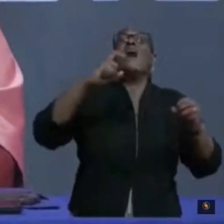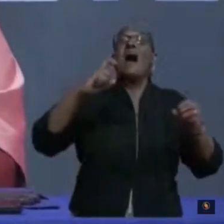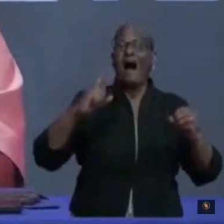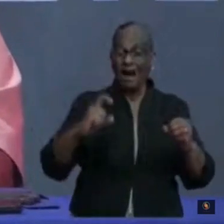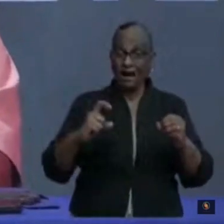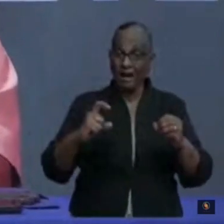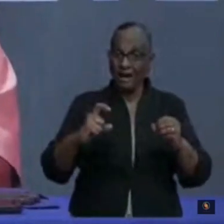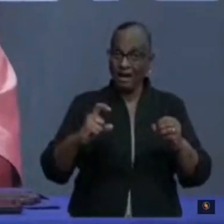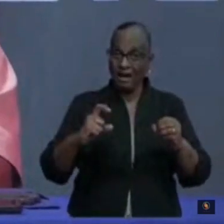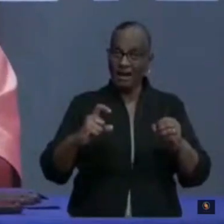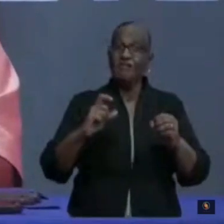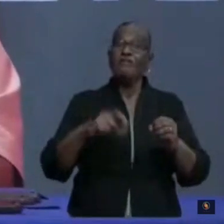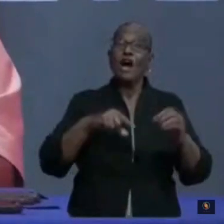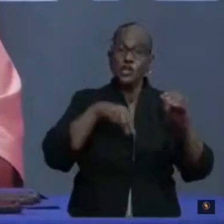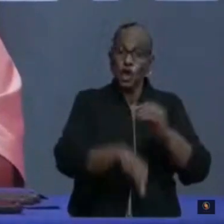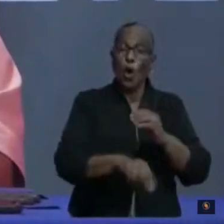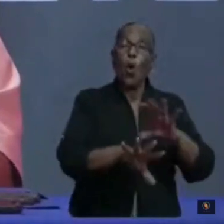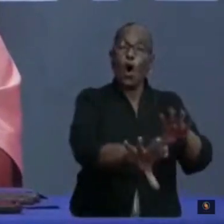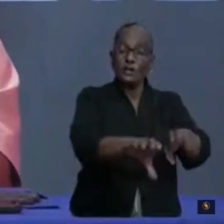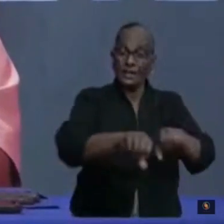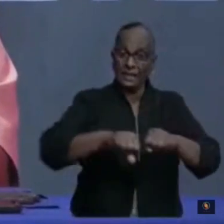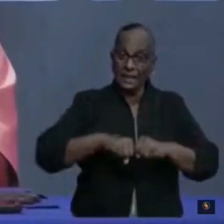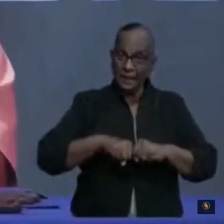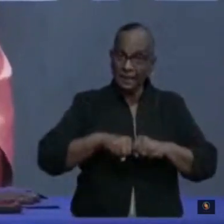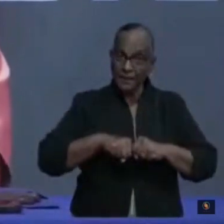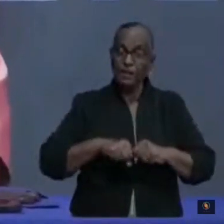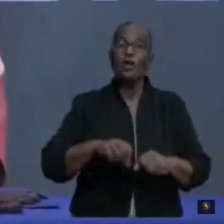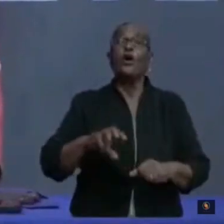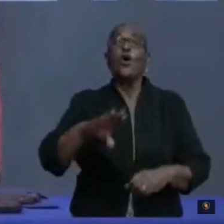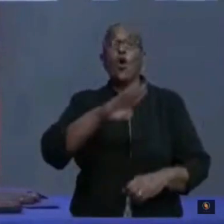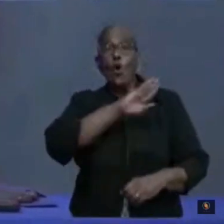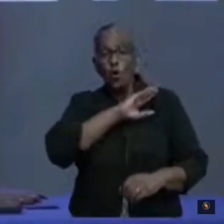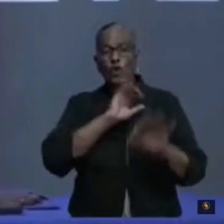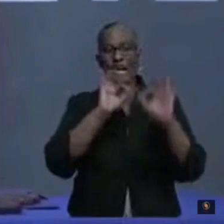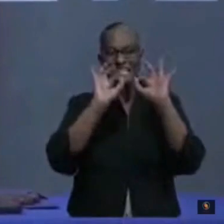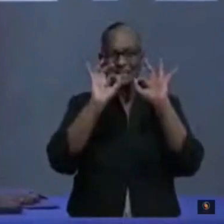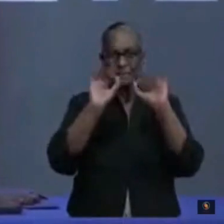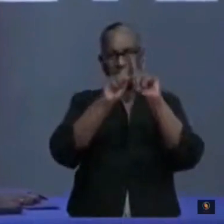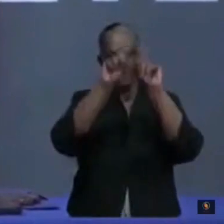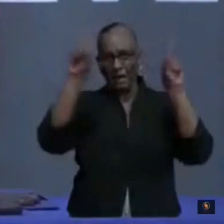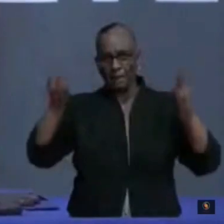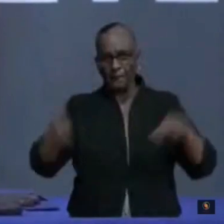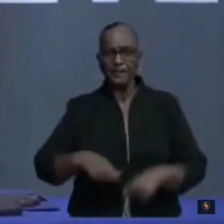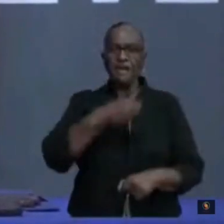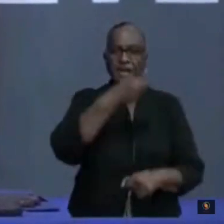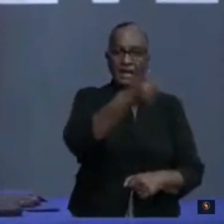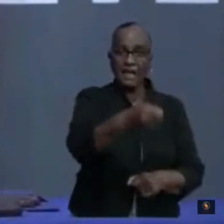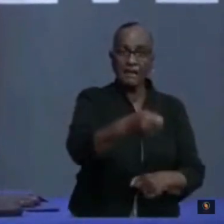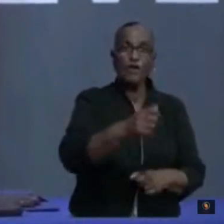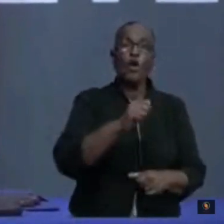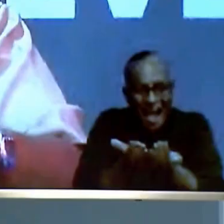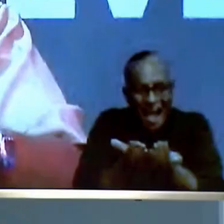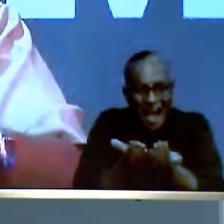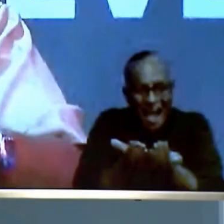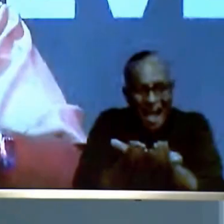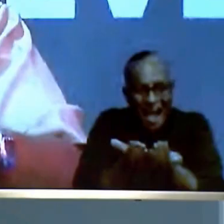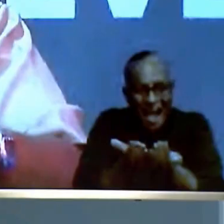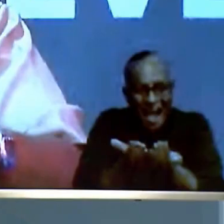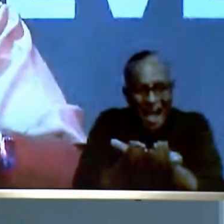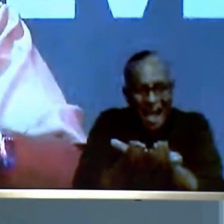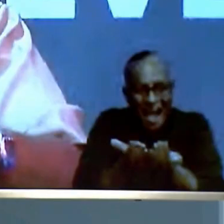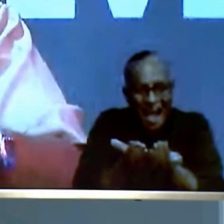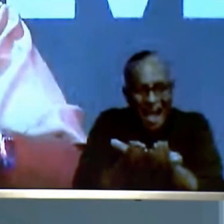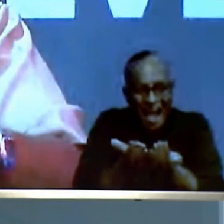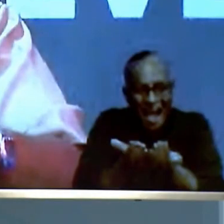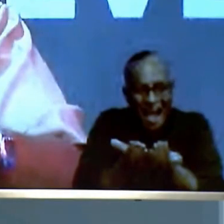uw onderneming, krijgt u ook nog een specificatie bij waaraan u moet voldoen. Nerkus